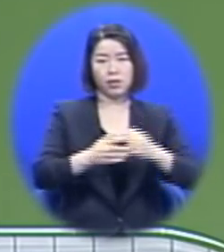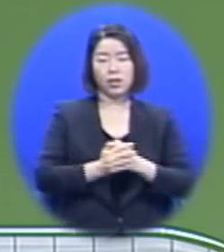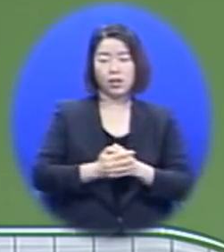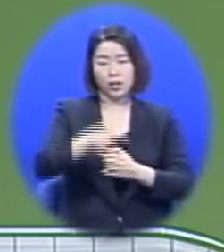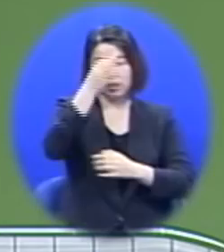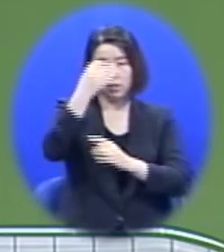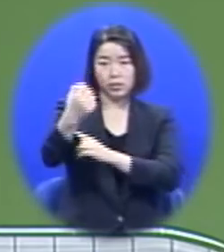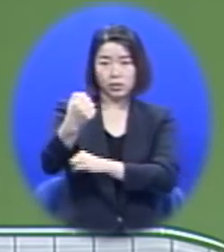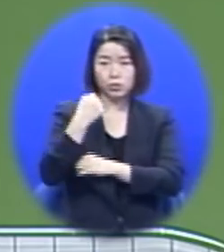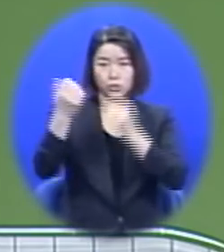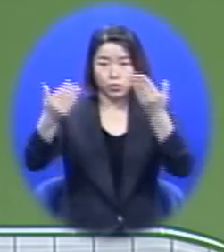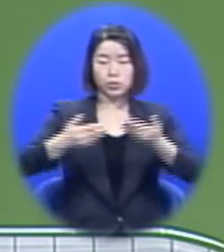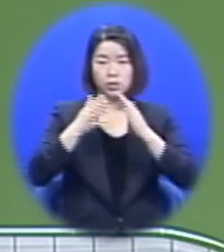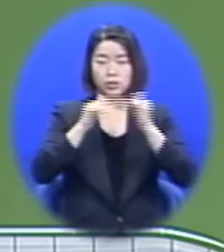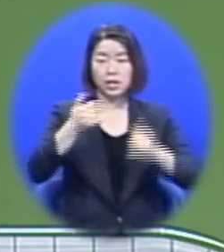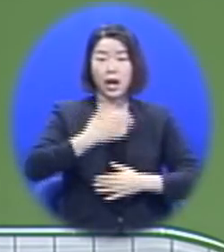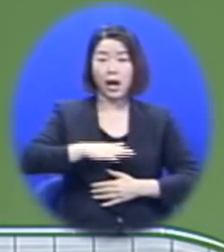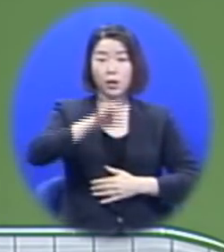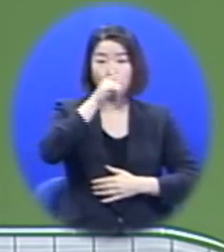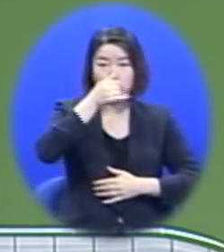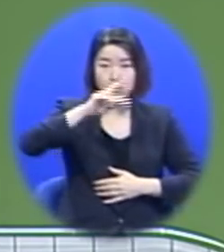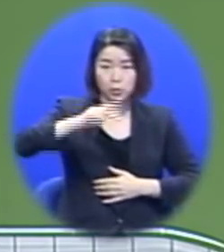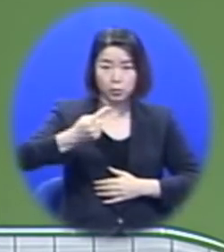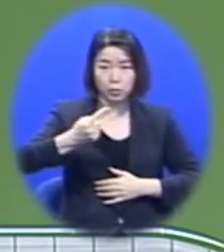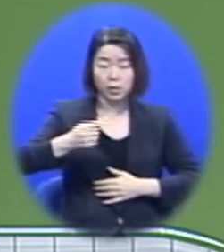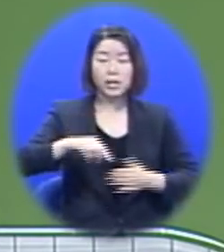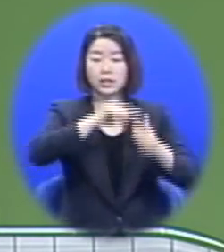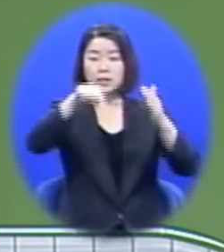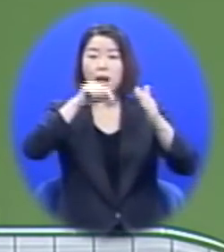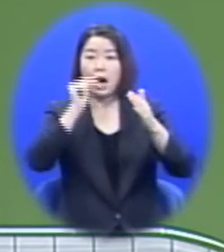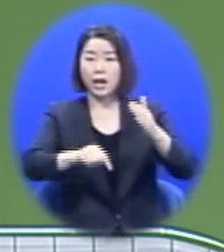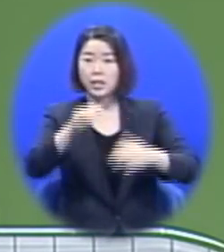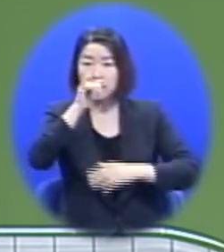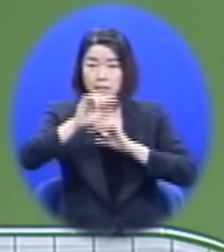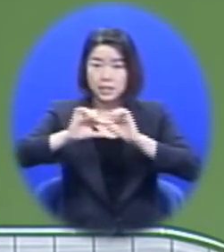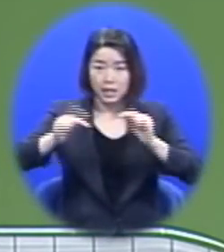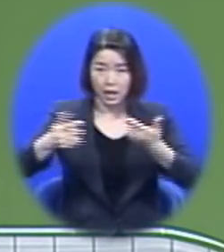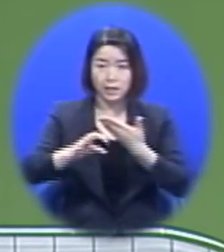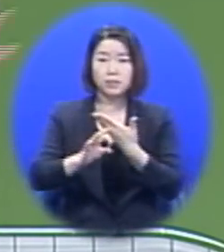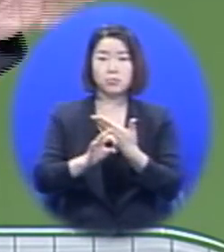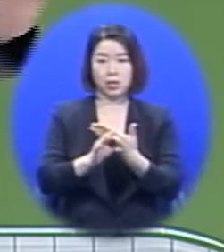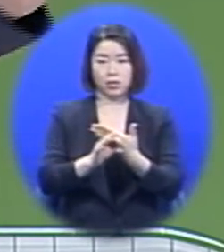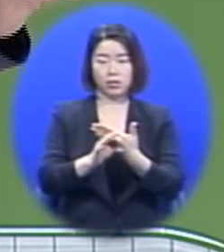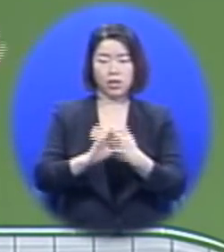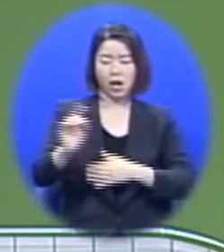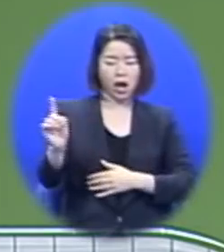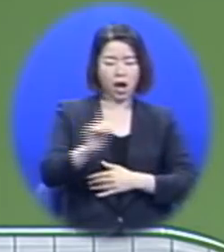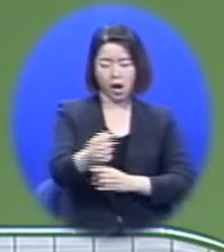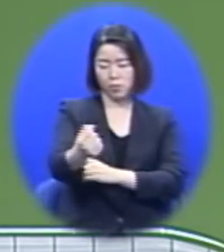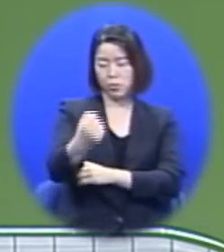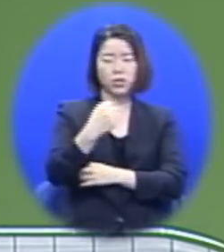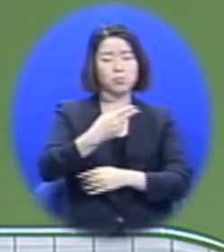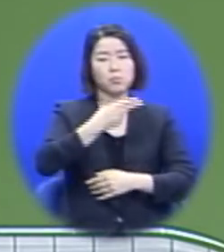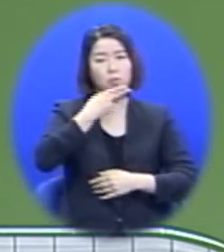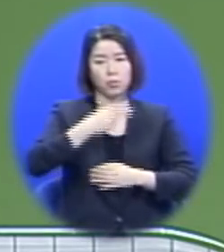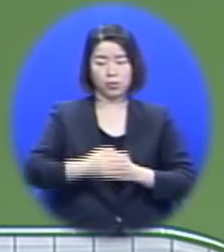능력 주시는 자를 알고 있어도 능력 주시는 자 안에 있지 않으면 아무 힘이 없어요.